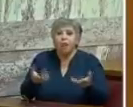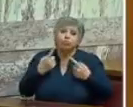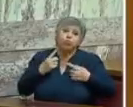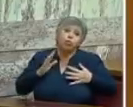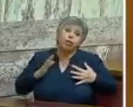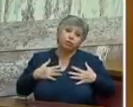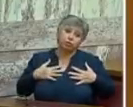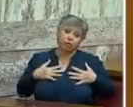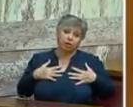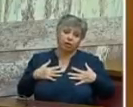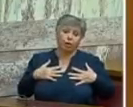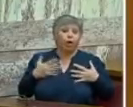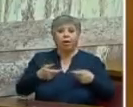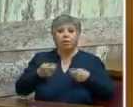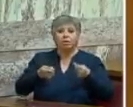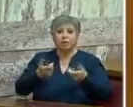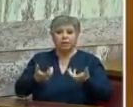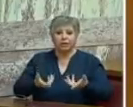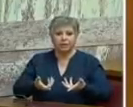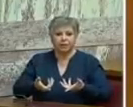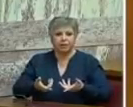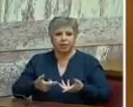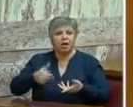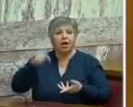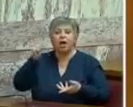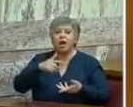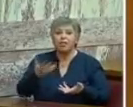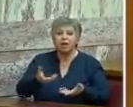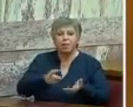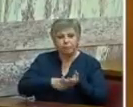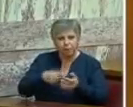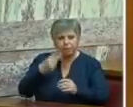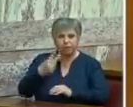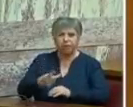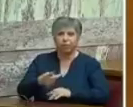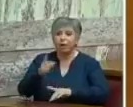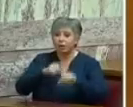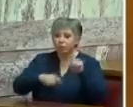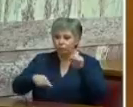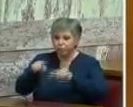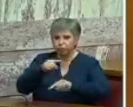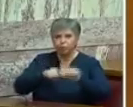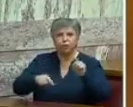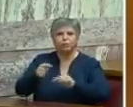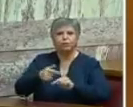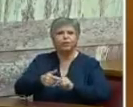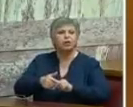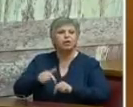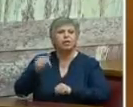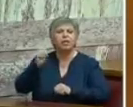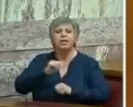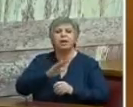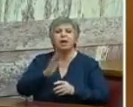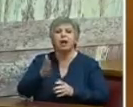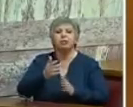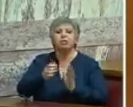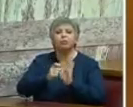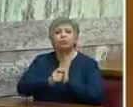ένα σύνταγμα. Έναν εμετικό νόμο περί ευθύνης υπουργών. Αυτό το πράγμα, αυτή η κουβέντα που έγινε το πρωί, που λέει κατά